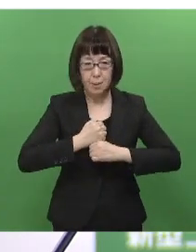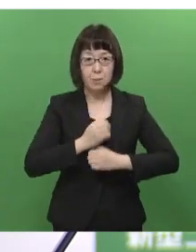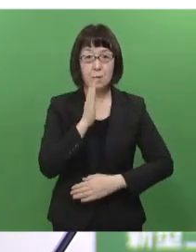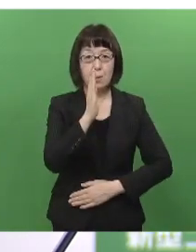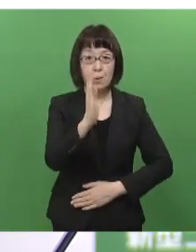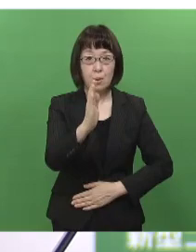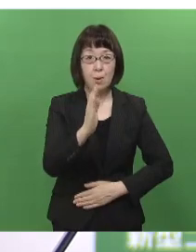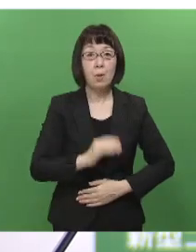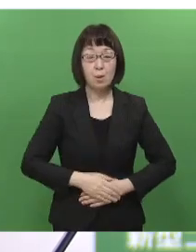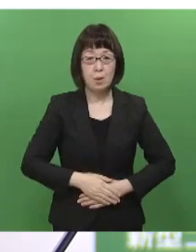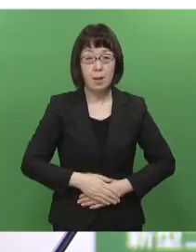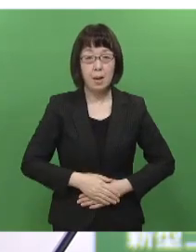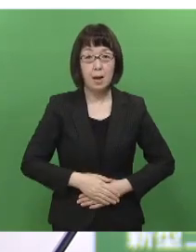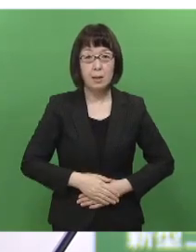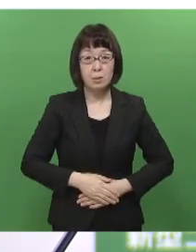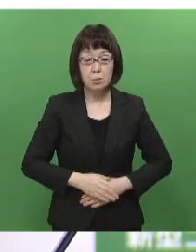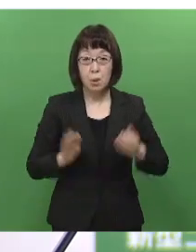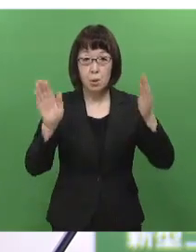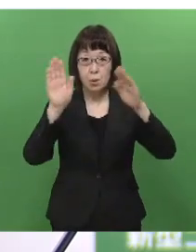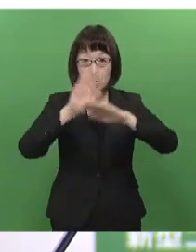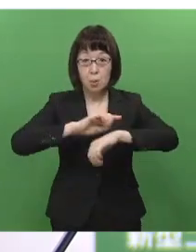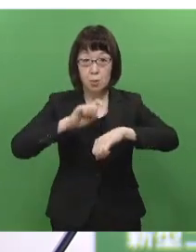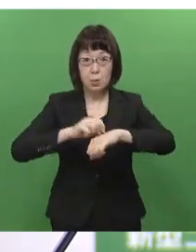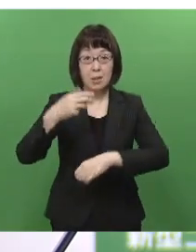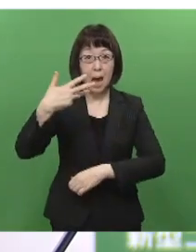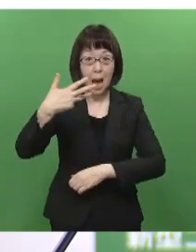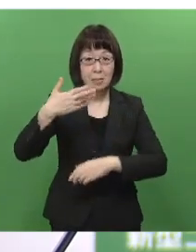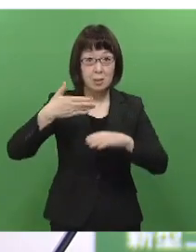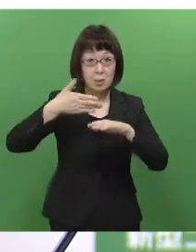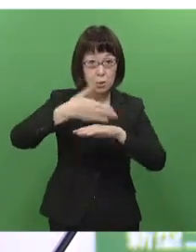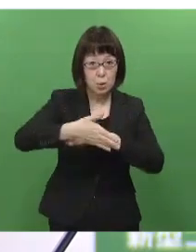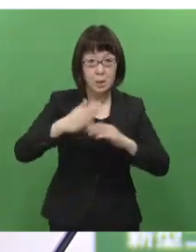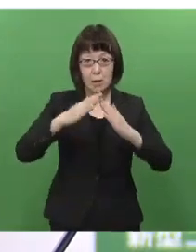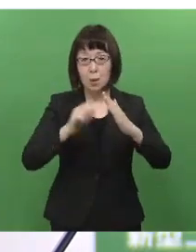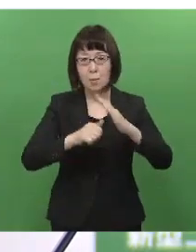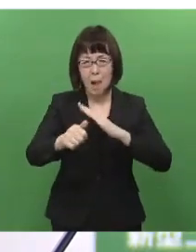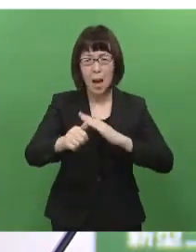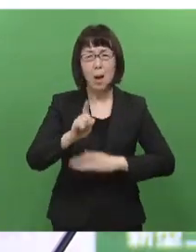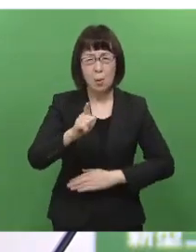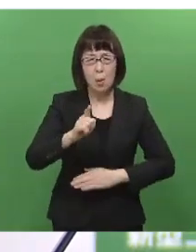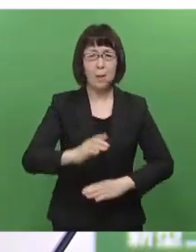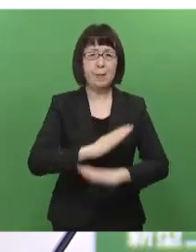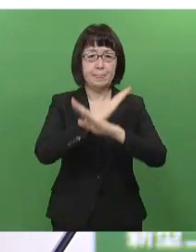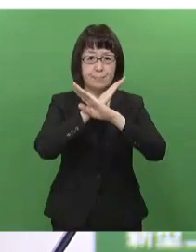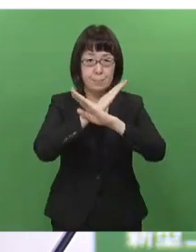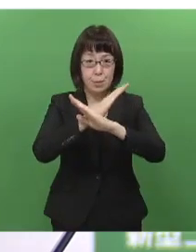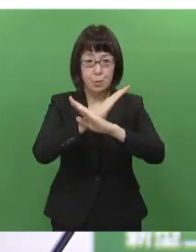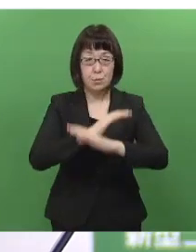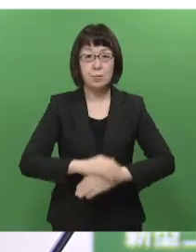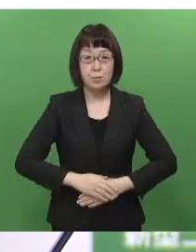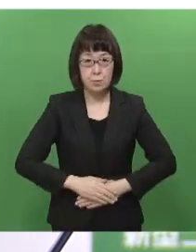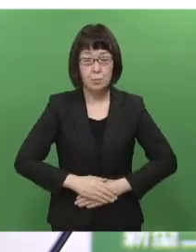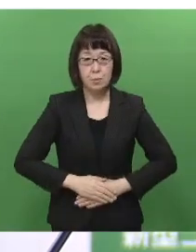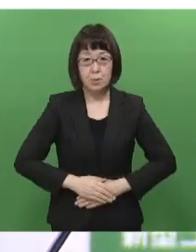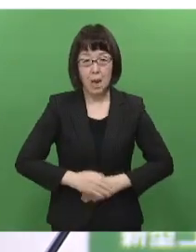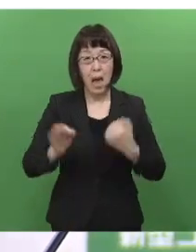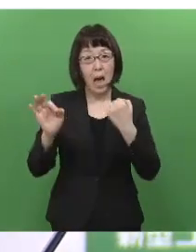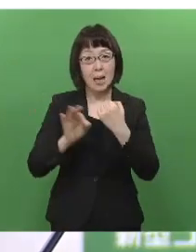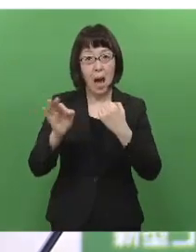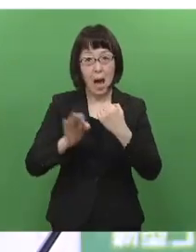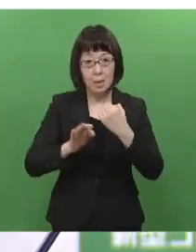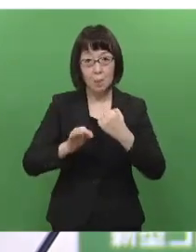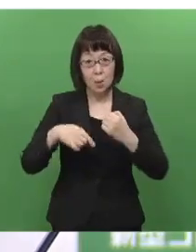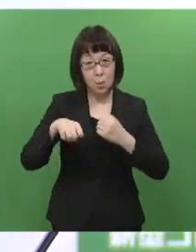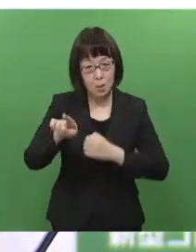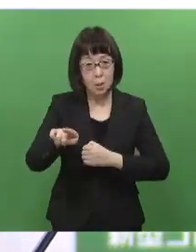特に20時以降の外出はおやめください。買い物、通院など必要な外出